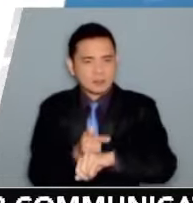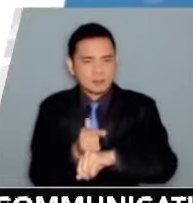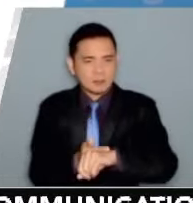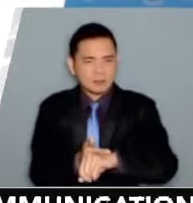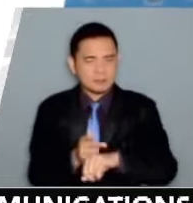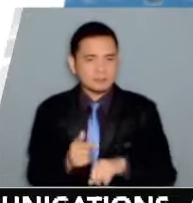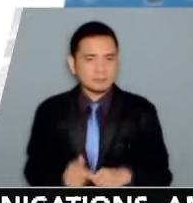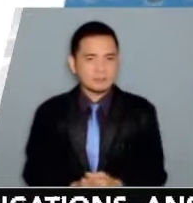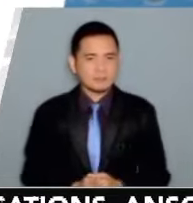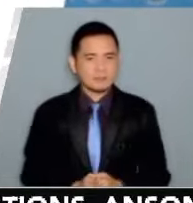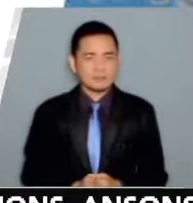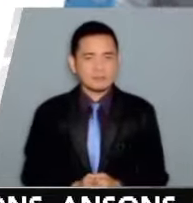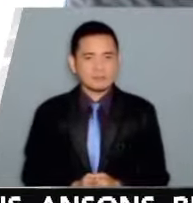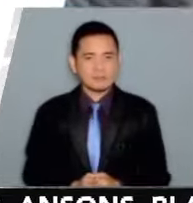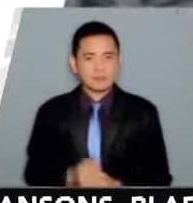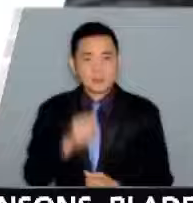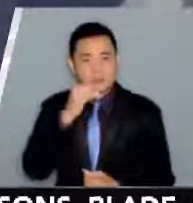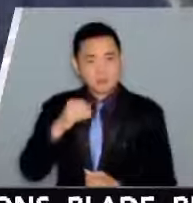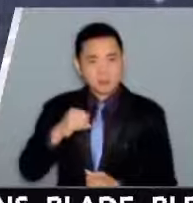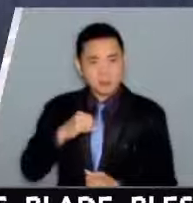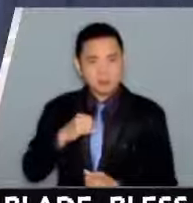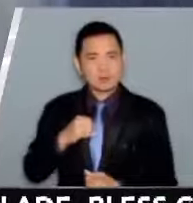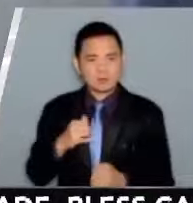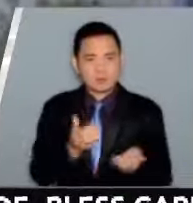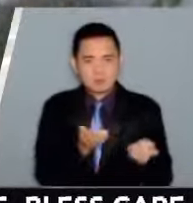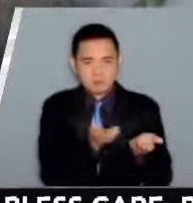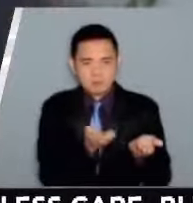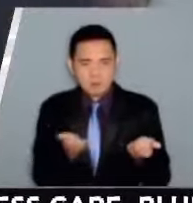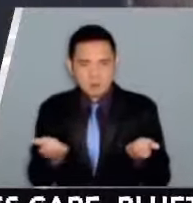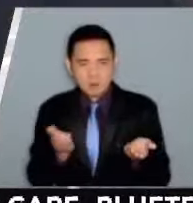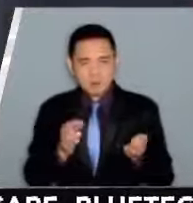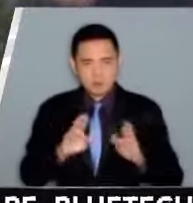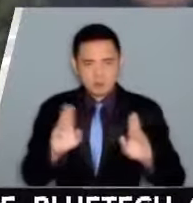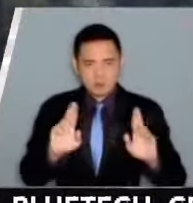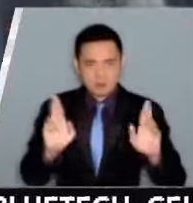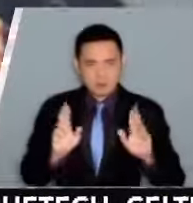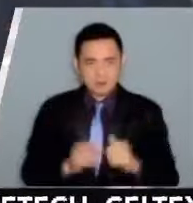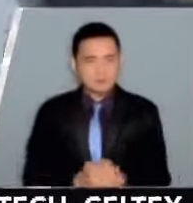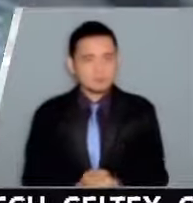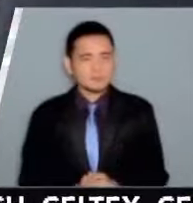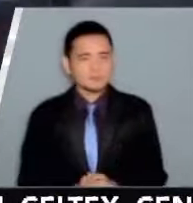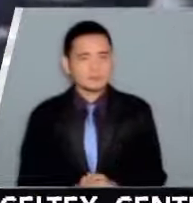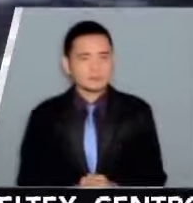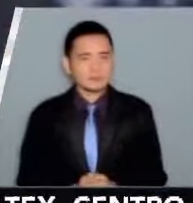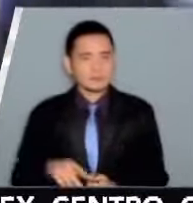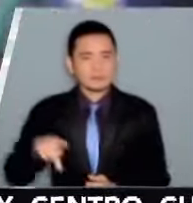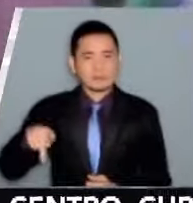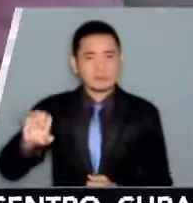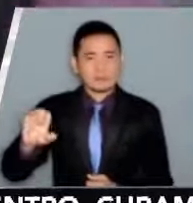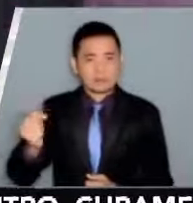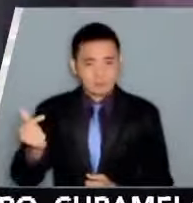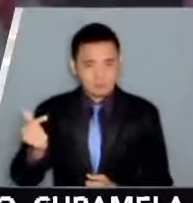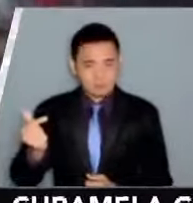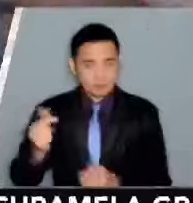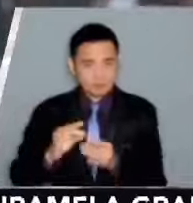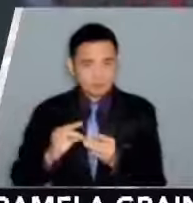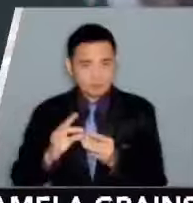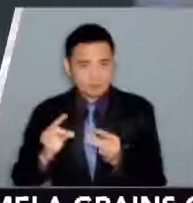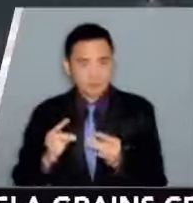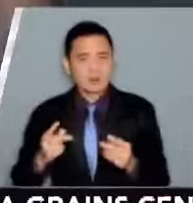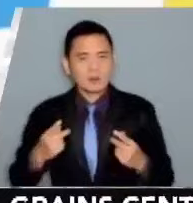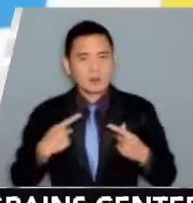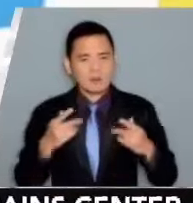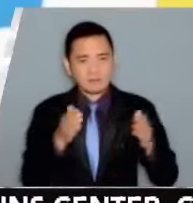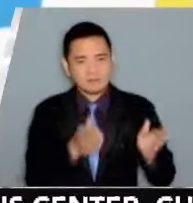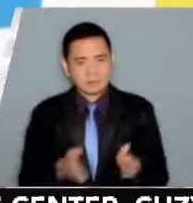kami na kami naon depende na si capacity ayon sa Philippine coast guard napaghandaan na ang mga gagawin kasama ang proseso ng pagpapasok